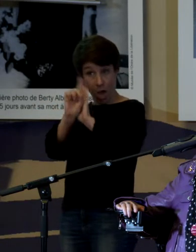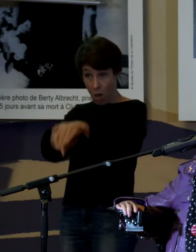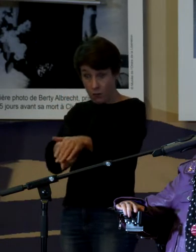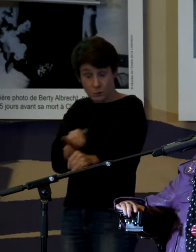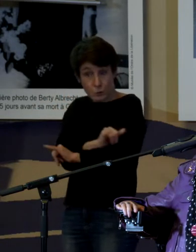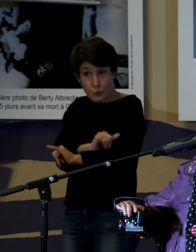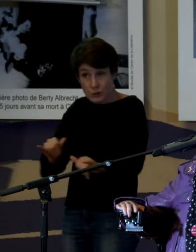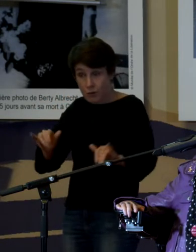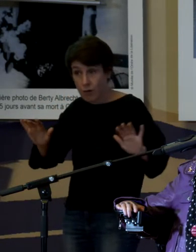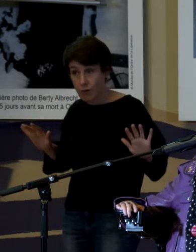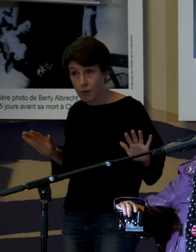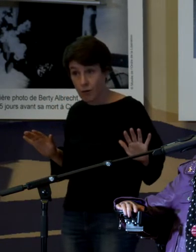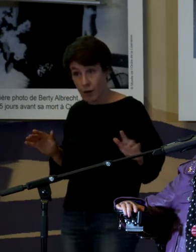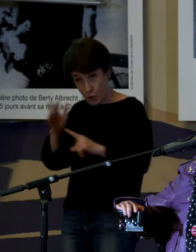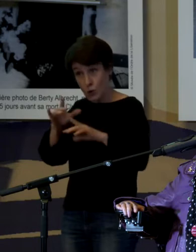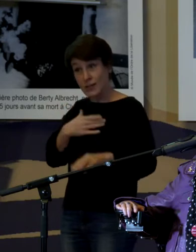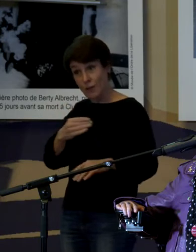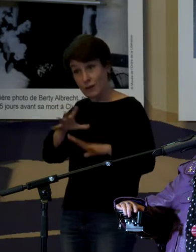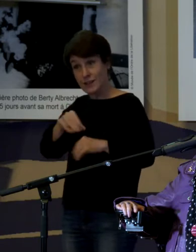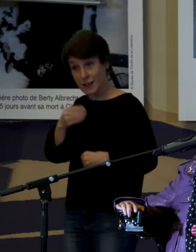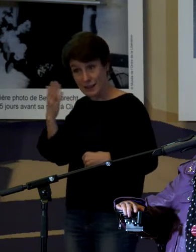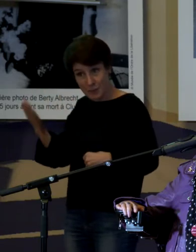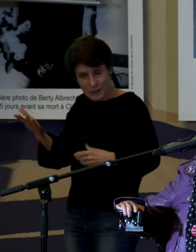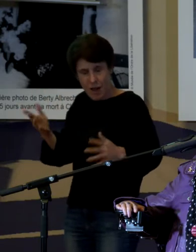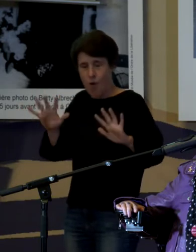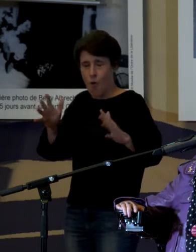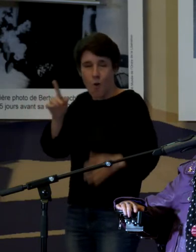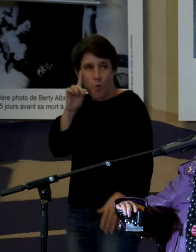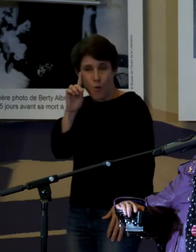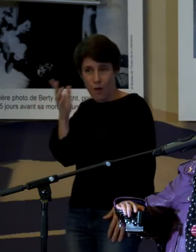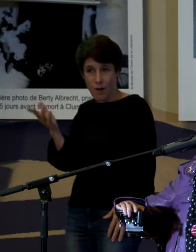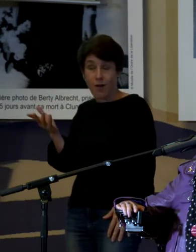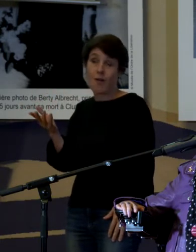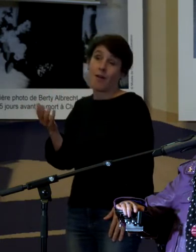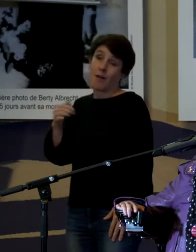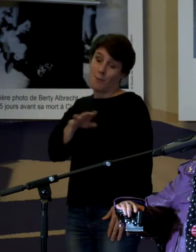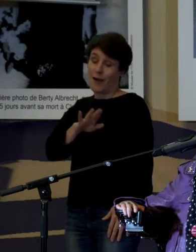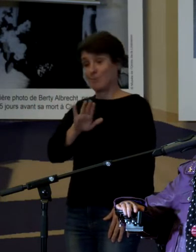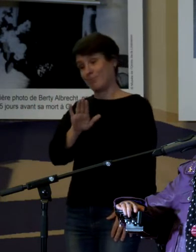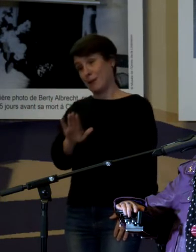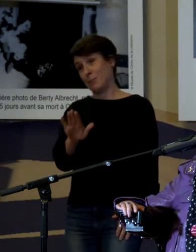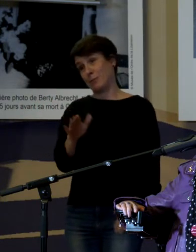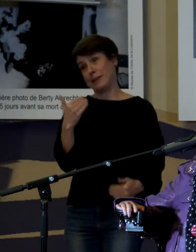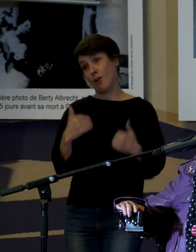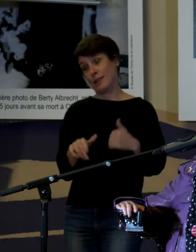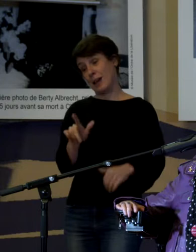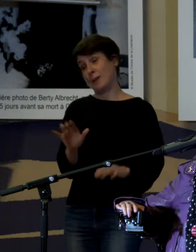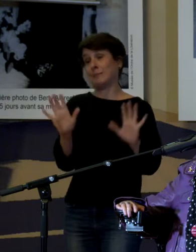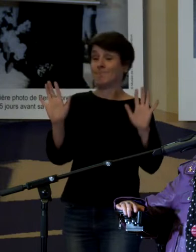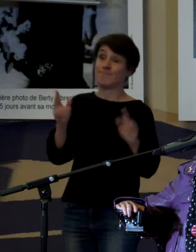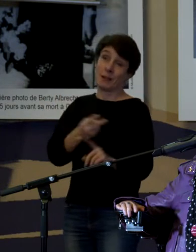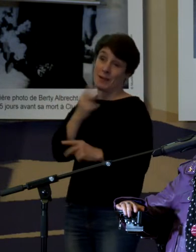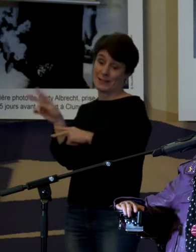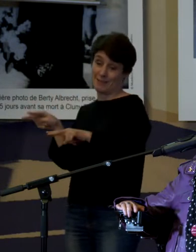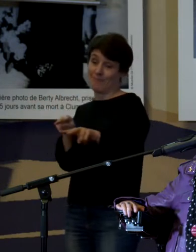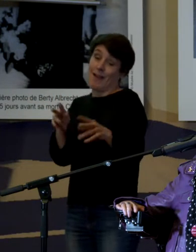société française. Comment est-ce que ça peut être justifié? C'est justifié par la fatalité biomédicale. C'est-à-dire qu'on considère